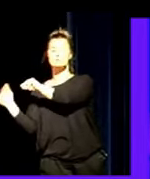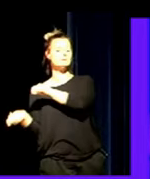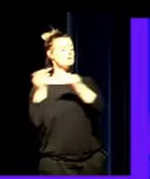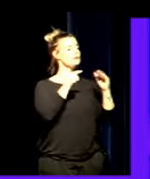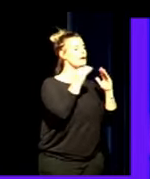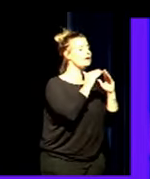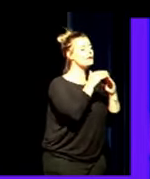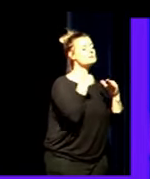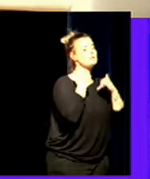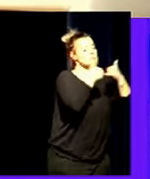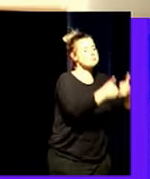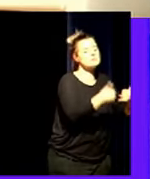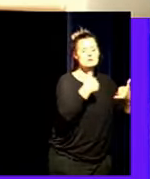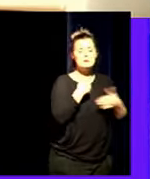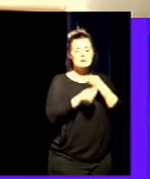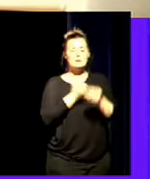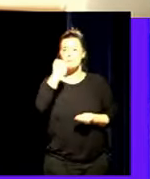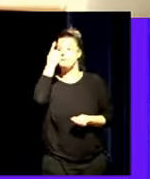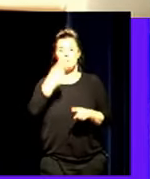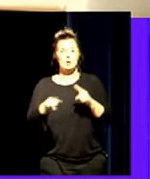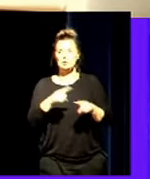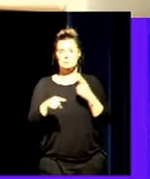esan, ni neukar ez da,